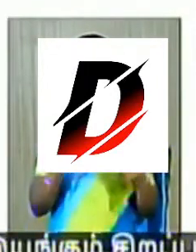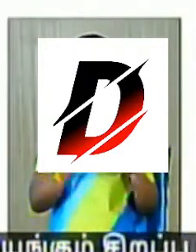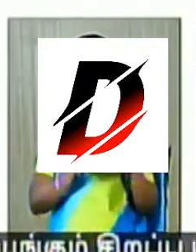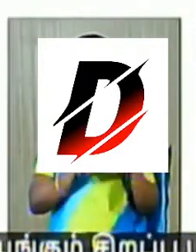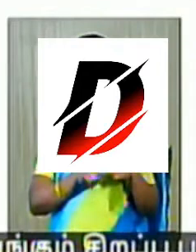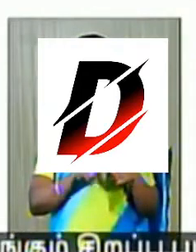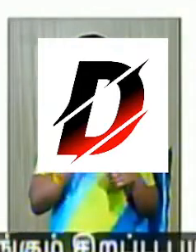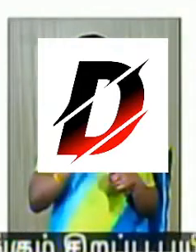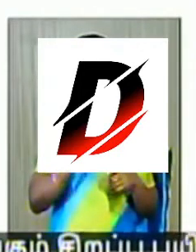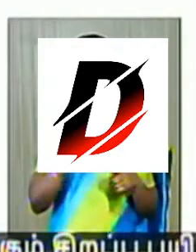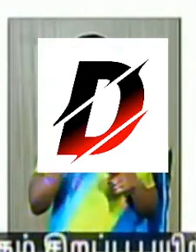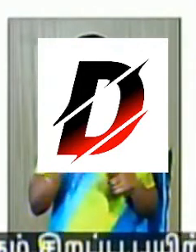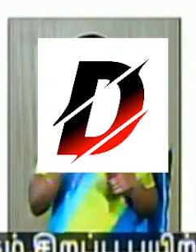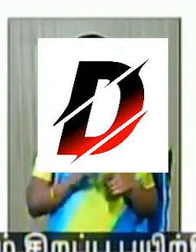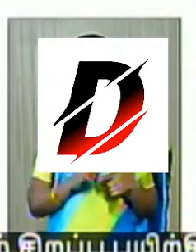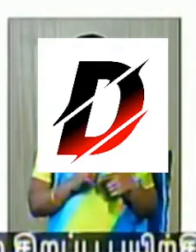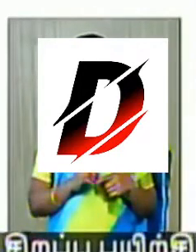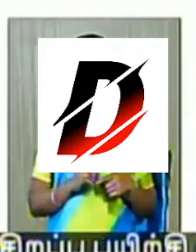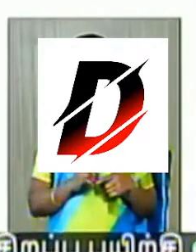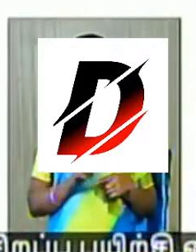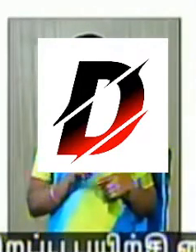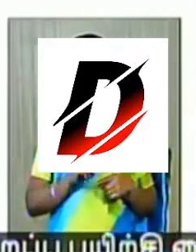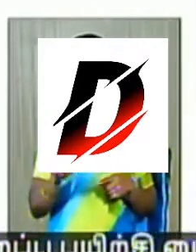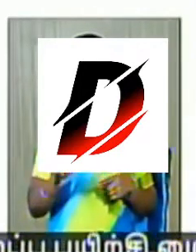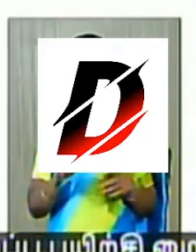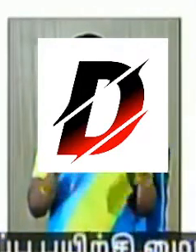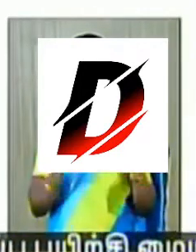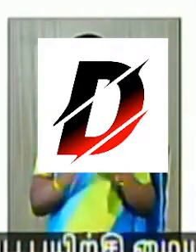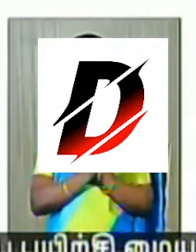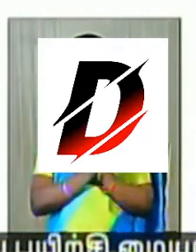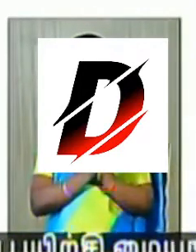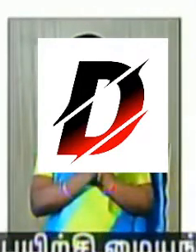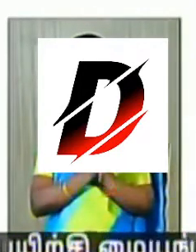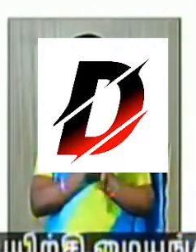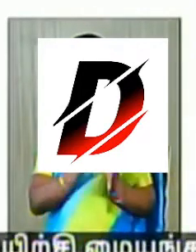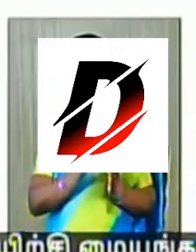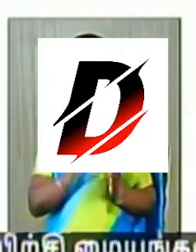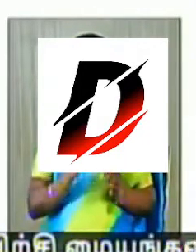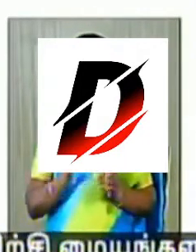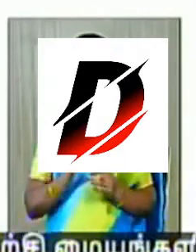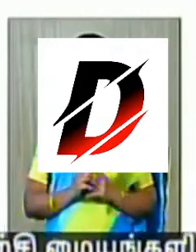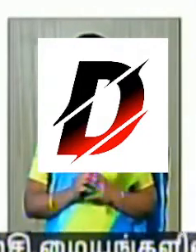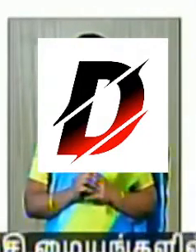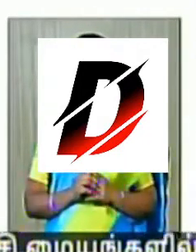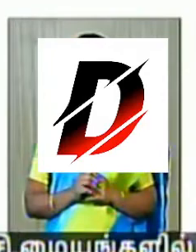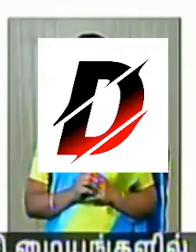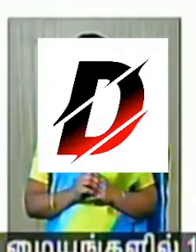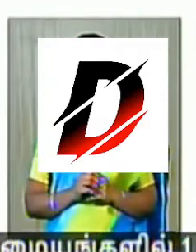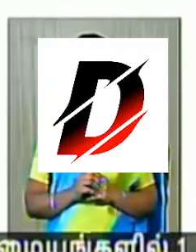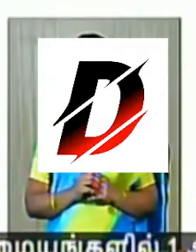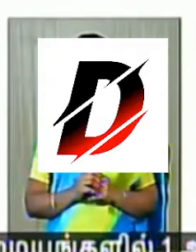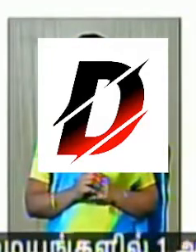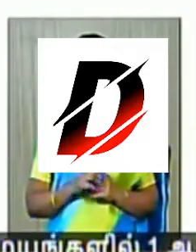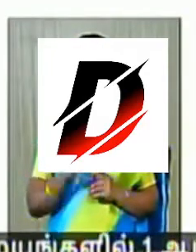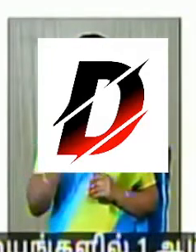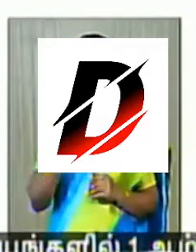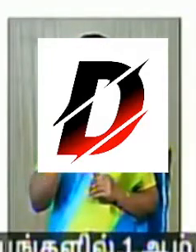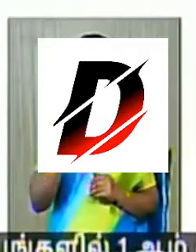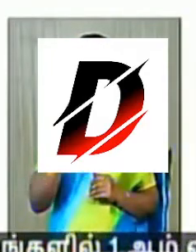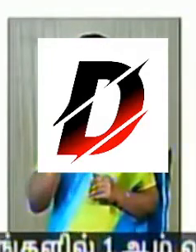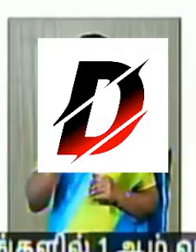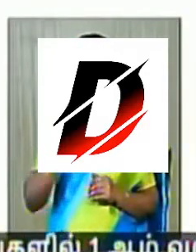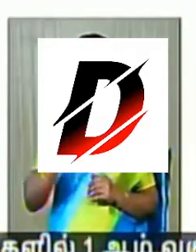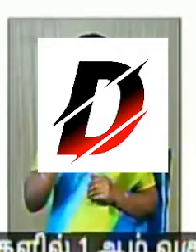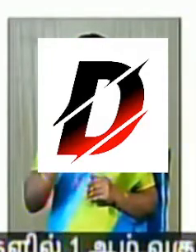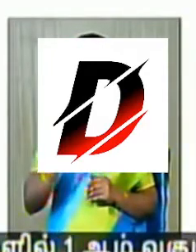கூட்டினால் -9. அது நடுவில் -9 பாருங்க, எக்ஸினுடைய கெழு -9 பார்க்குறீங்க. அது -9 கெழு மட்டும்